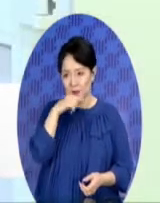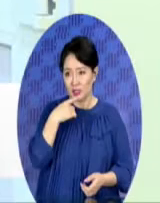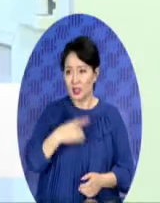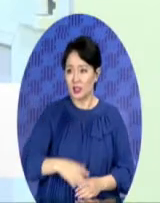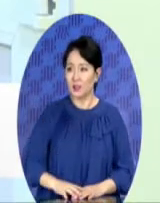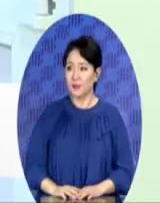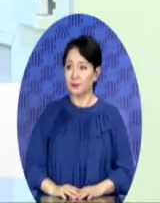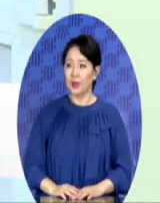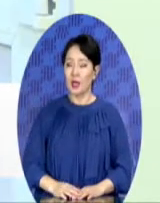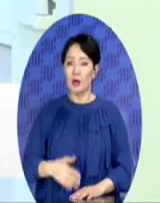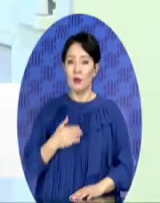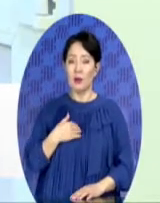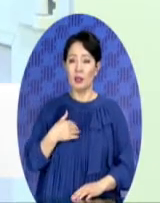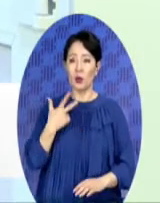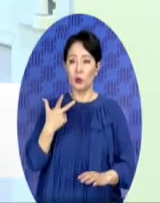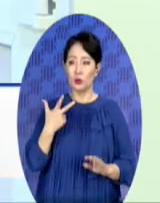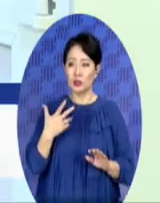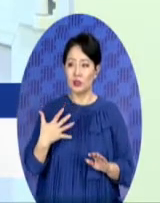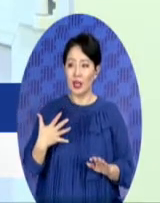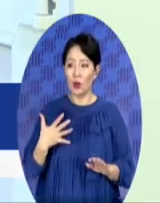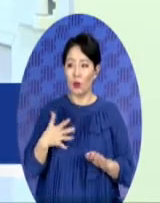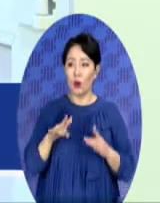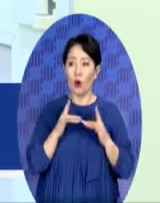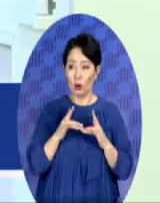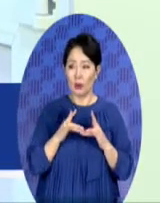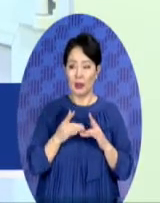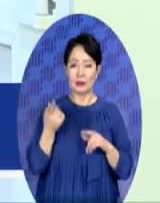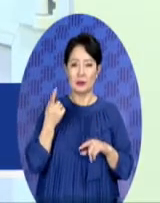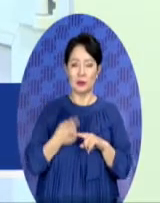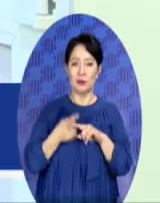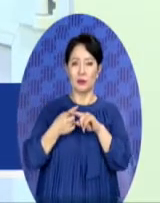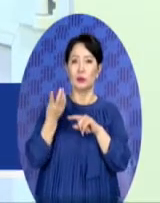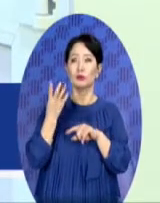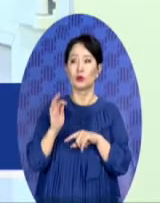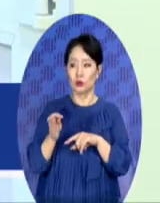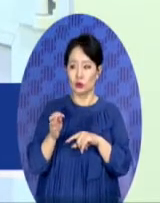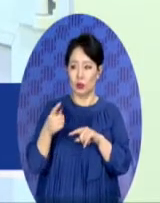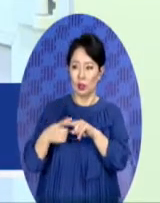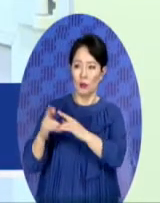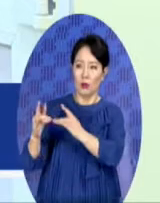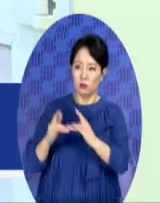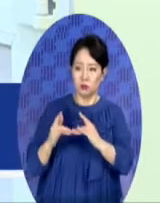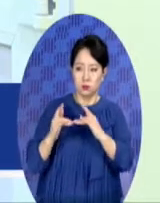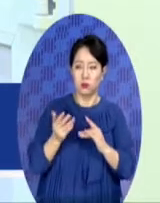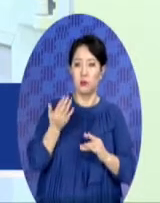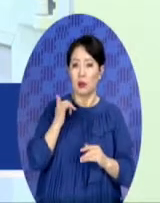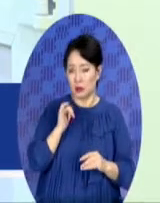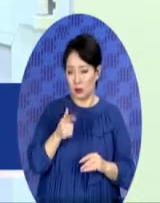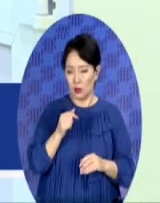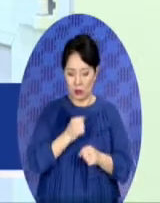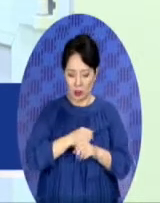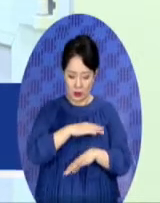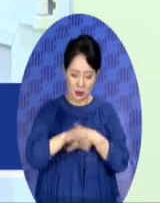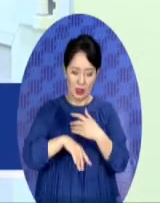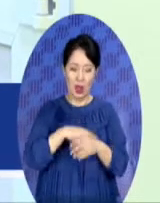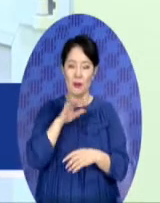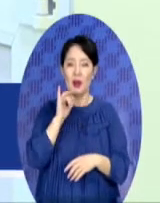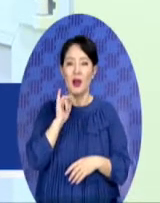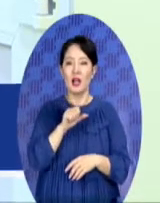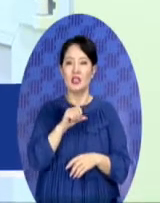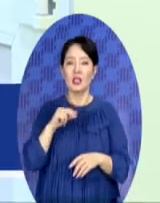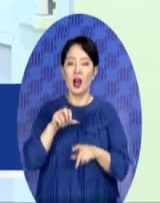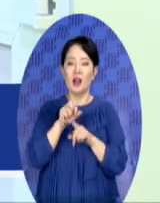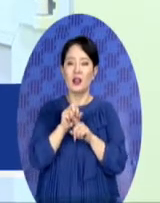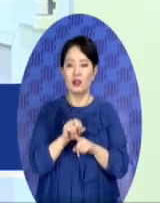Манай 35 орвол заримдаа 40 болтлоо ихсдэг, нэмжт ор тавьдаг. Үйл ажиллагааны хувьд бол нэлээд ачаалттай тасаг